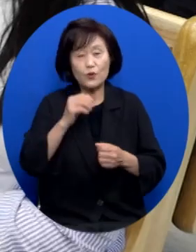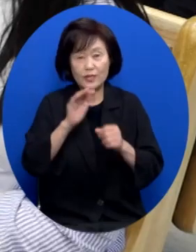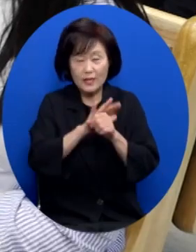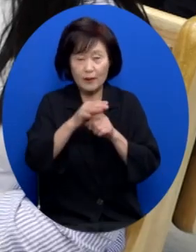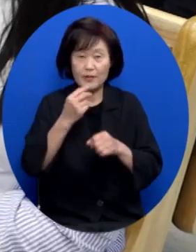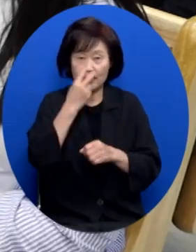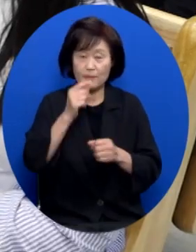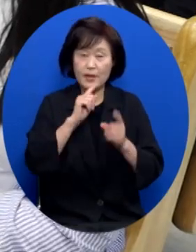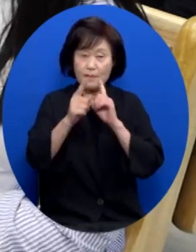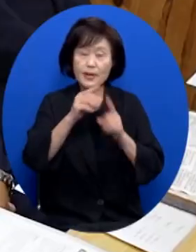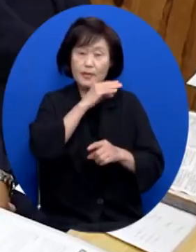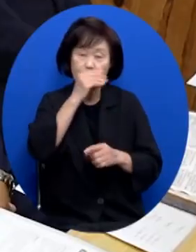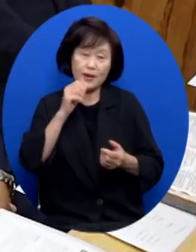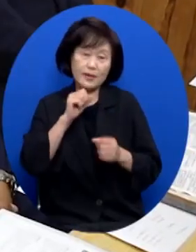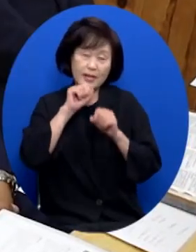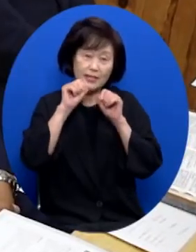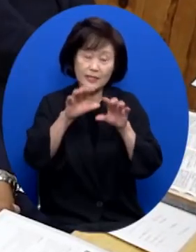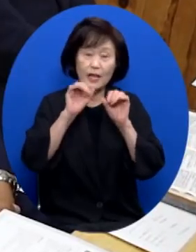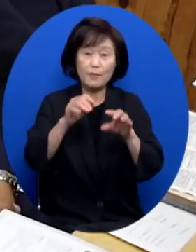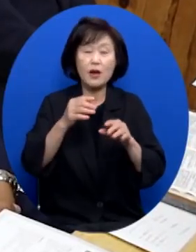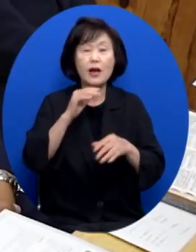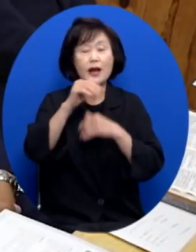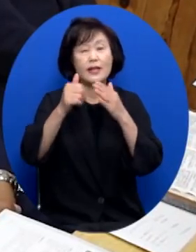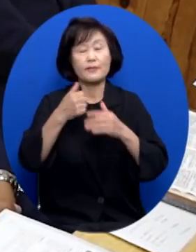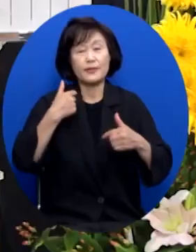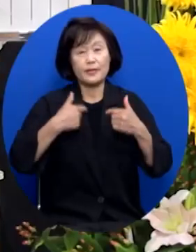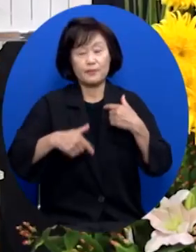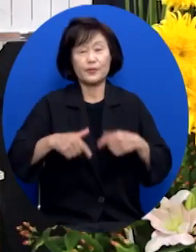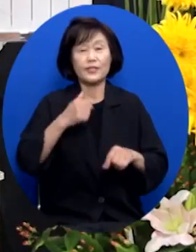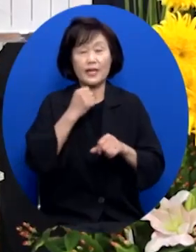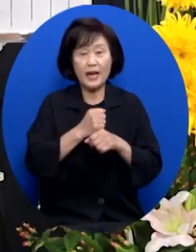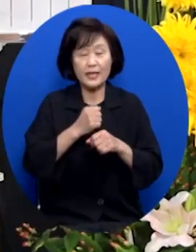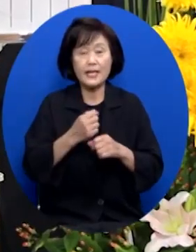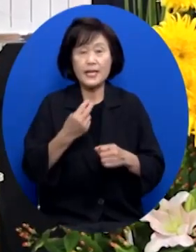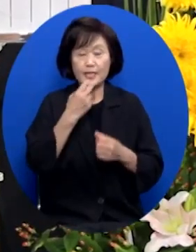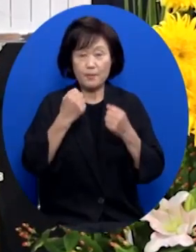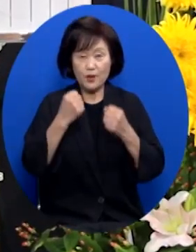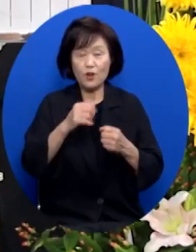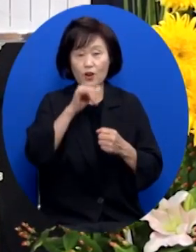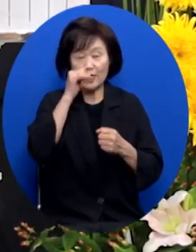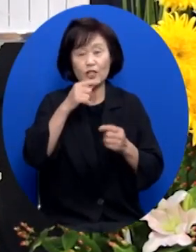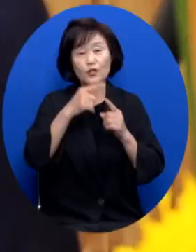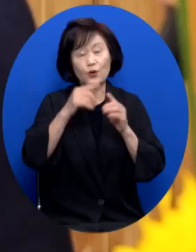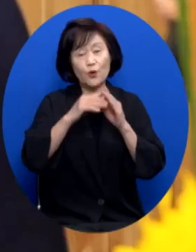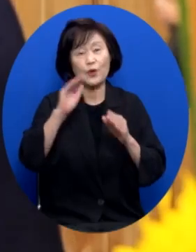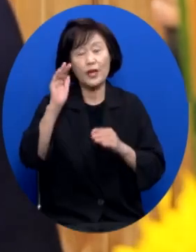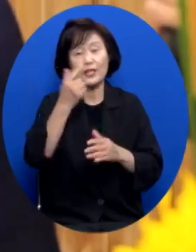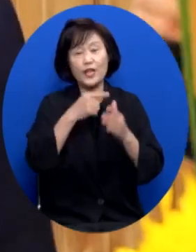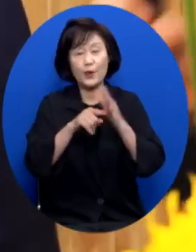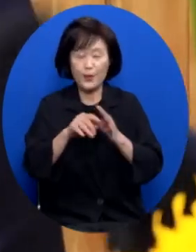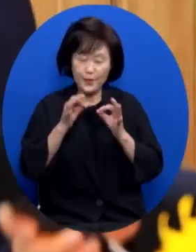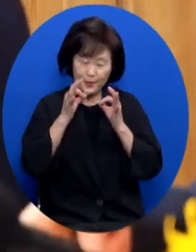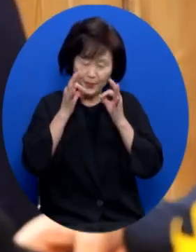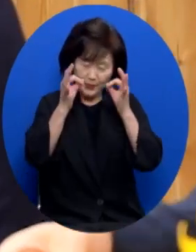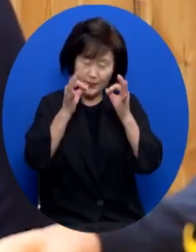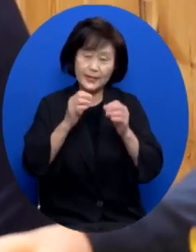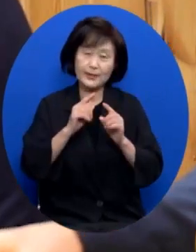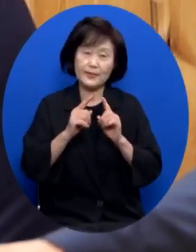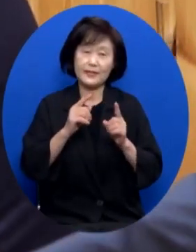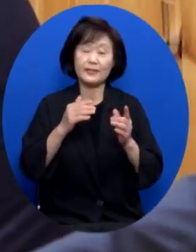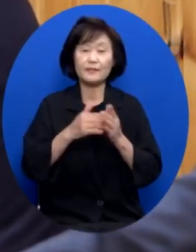말씀을 바르게 전하는 데 힘써 하나님을 기쁘시게 하는 생명력 있는 세순교회가 되도록 전심을 다하겠다고